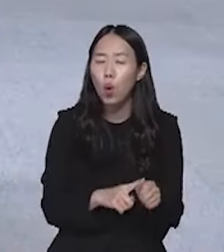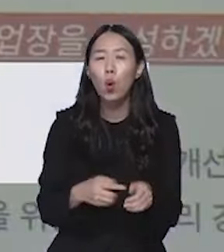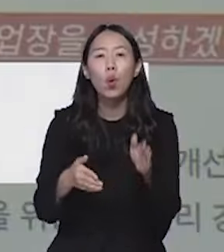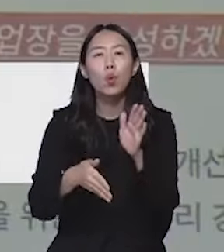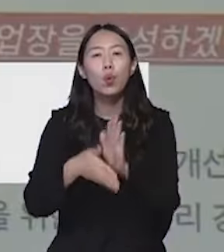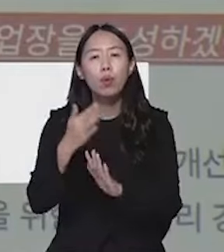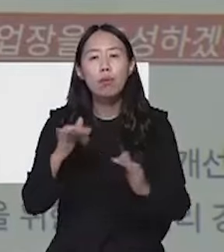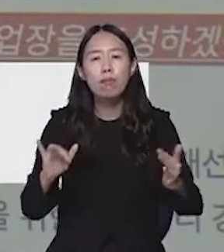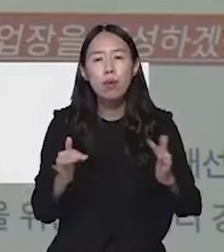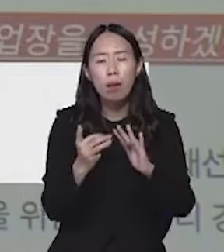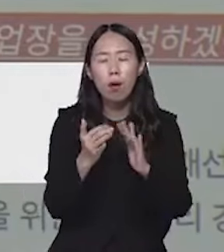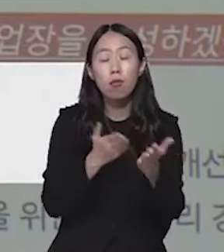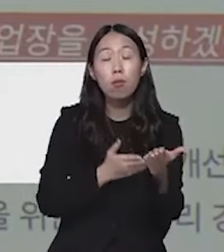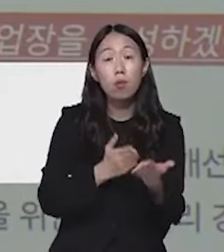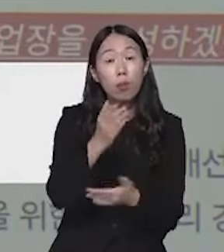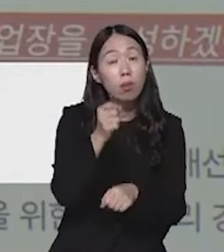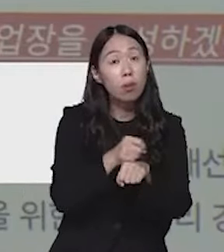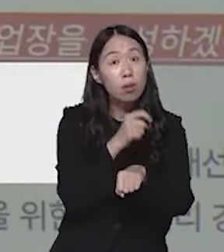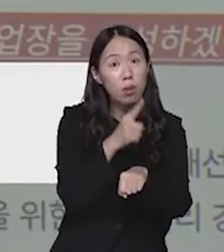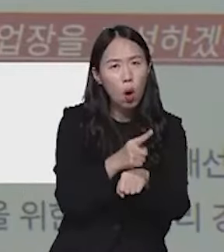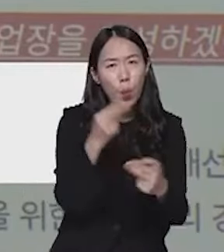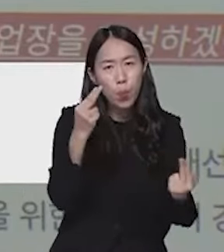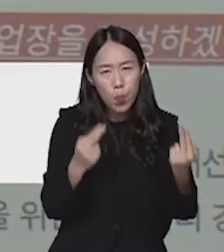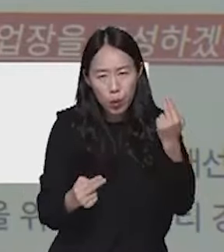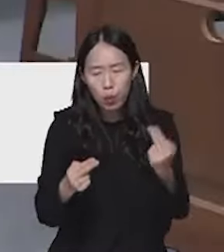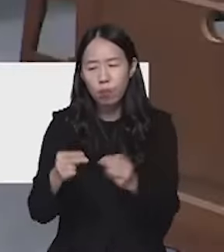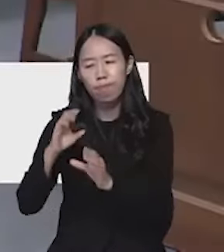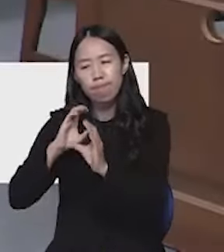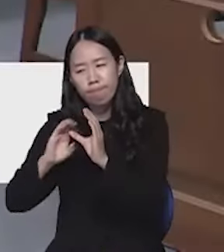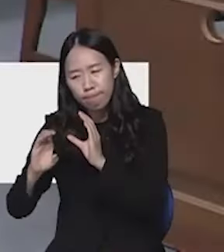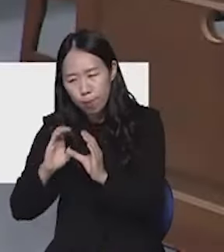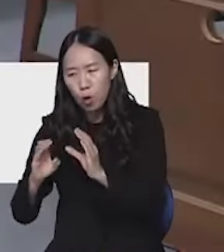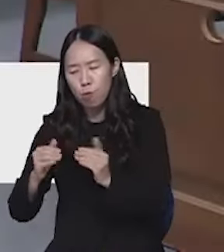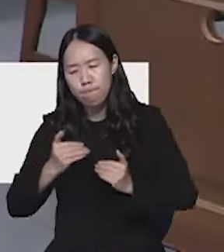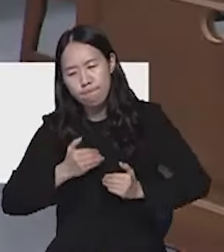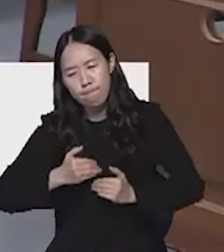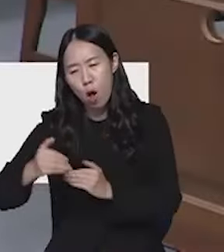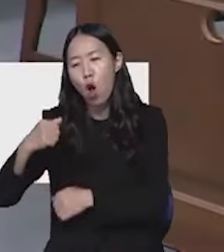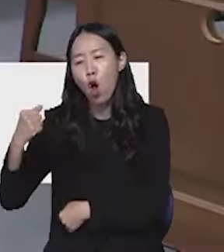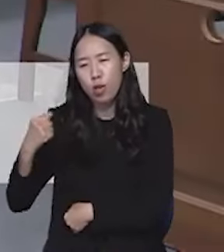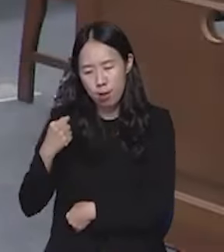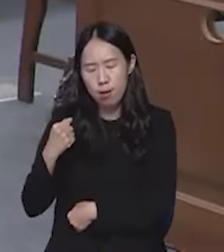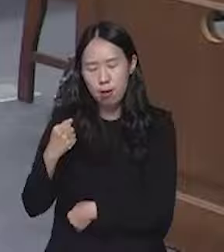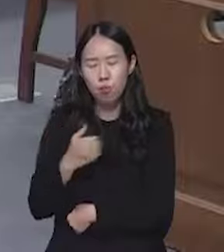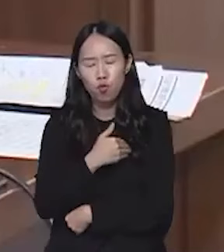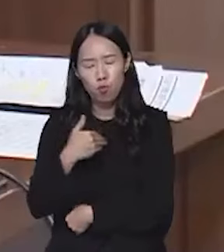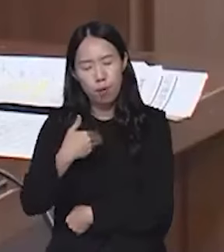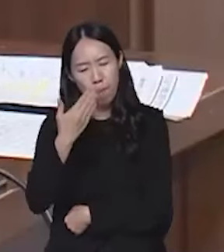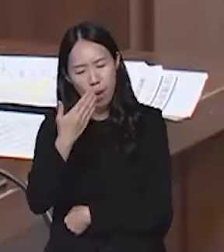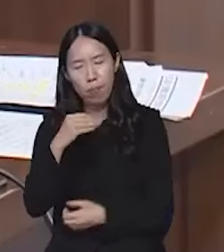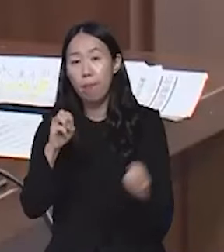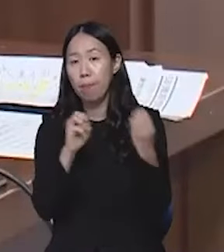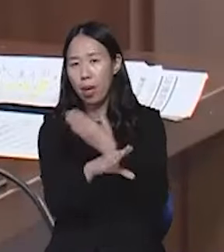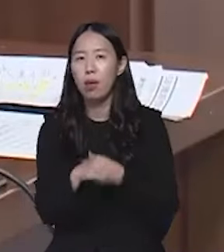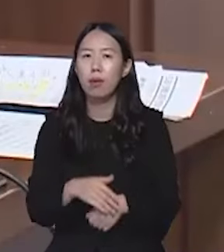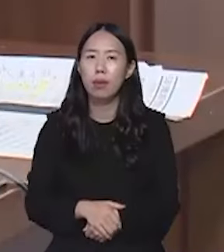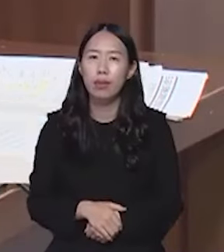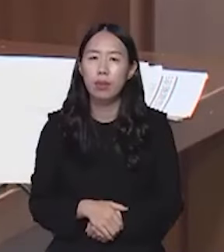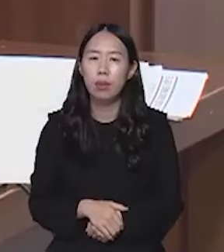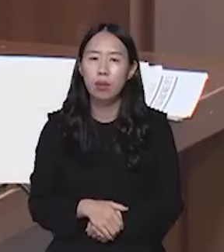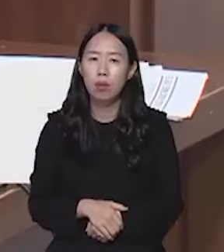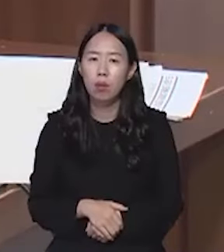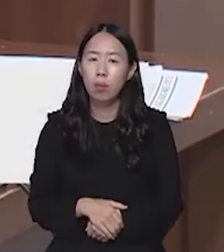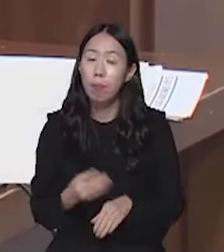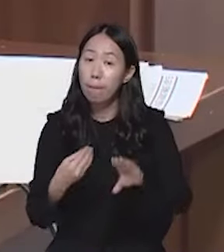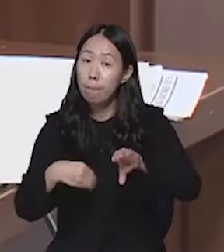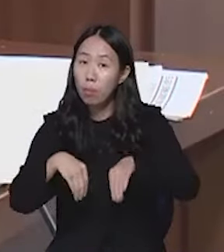관련 전문성보다는 소통 능력과 추진력 등을 강조하며 자질 논란에 맞섰습니다. 오히려